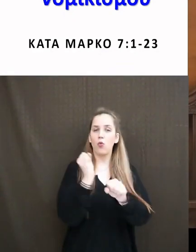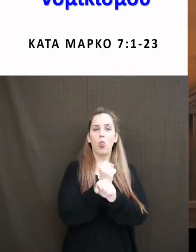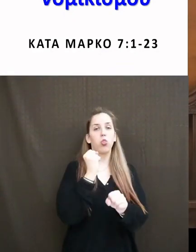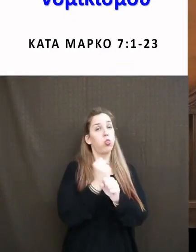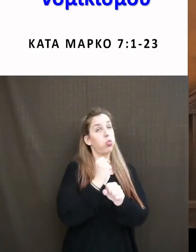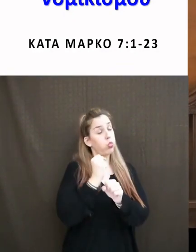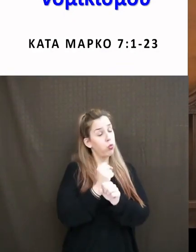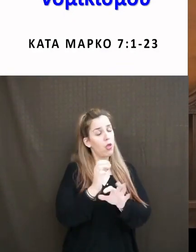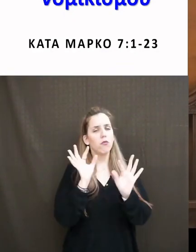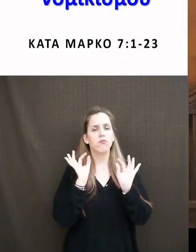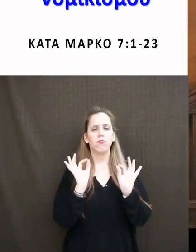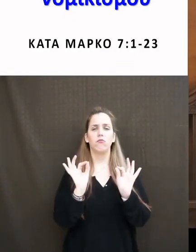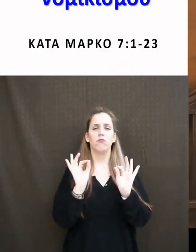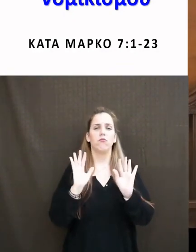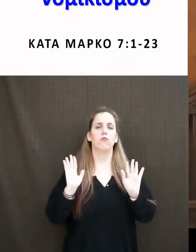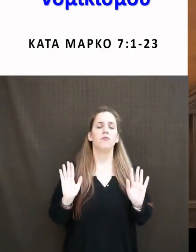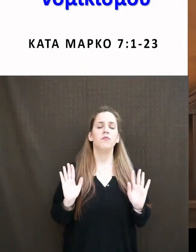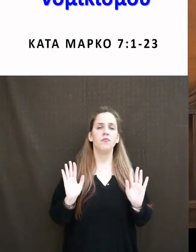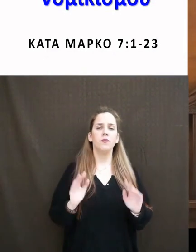μπορεί.